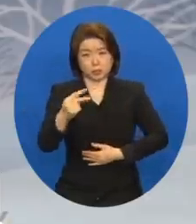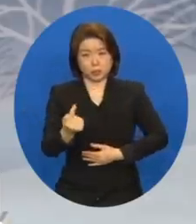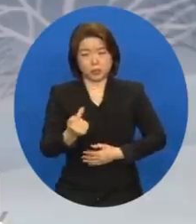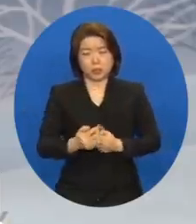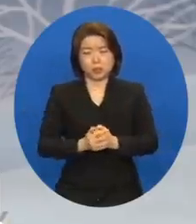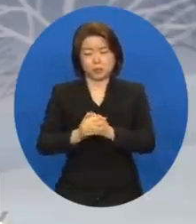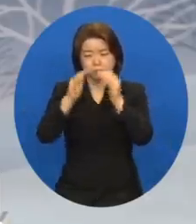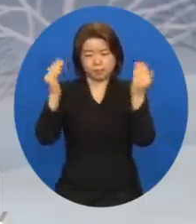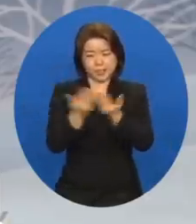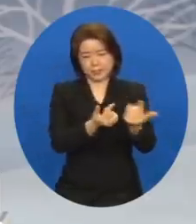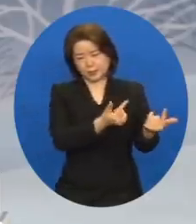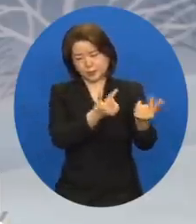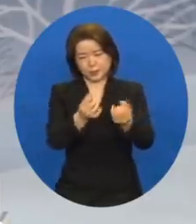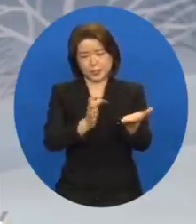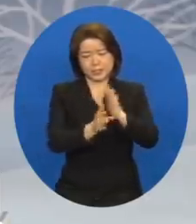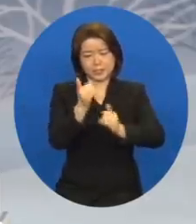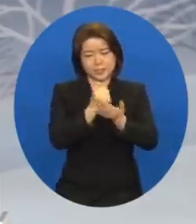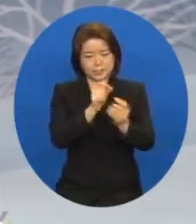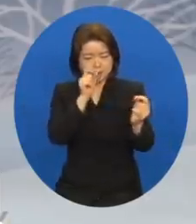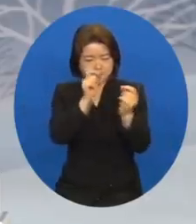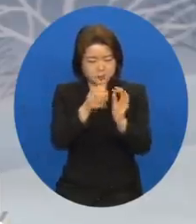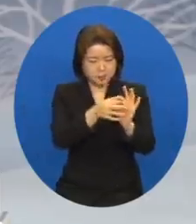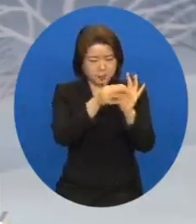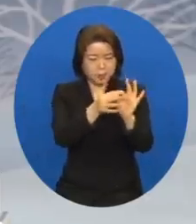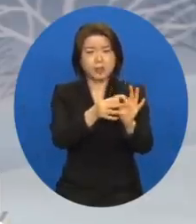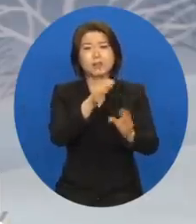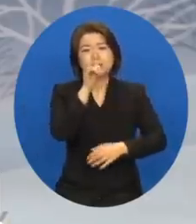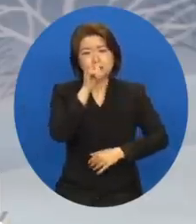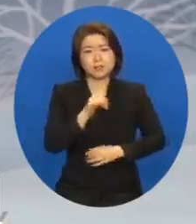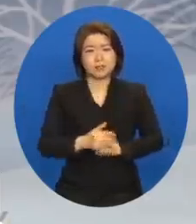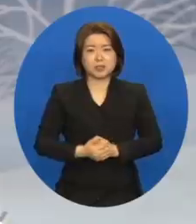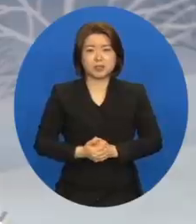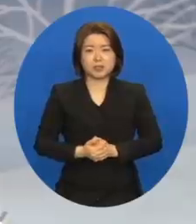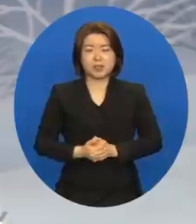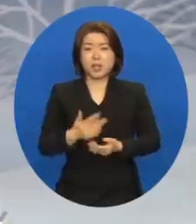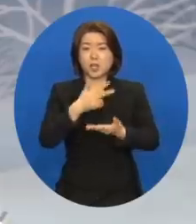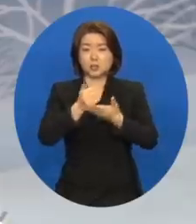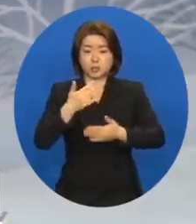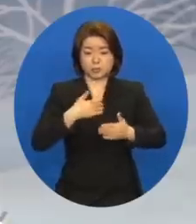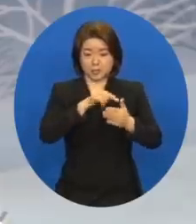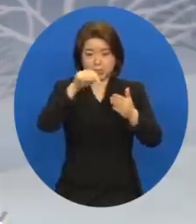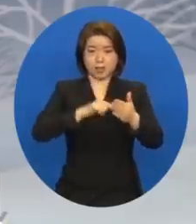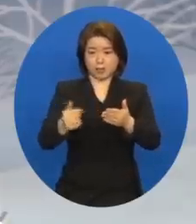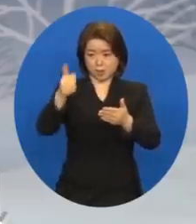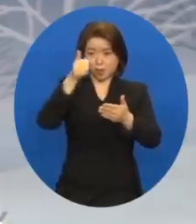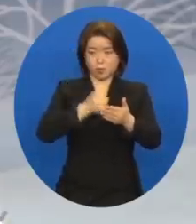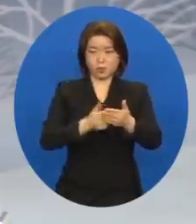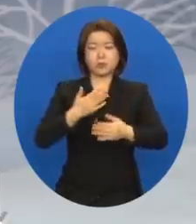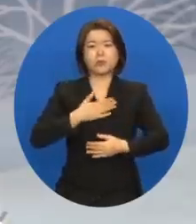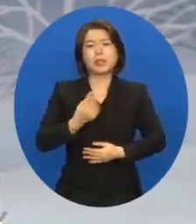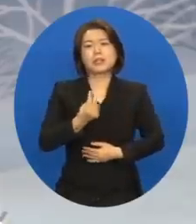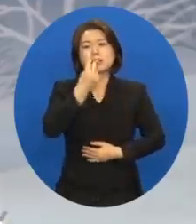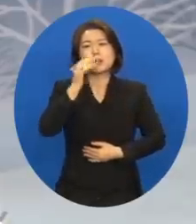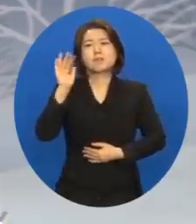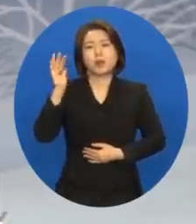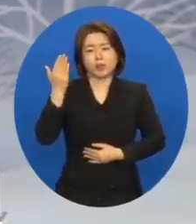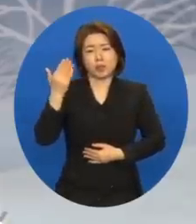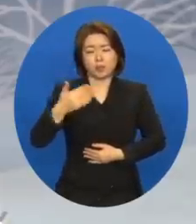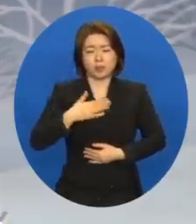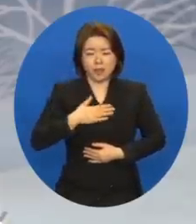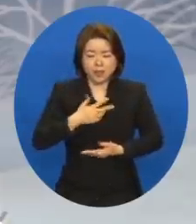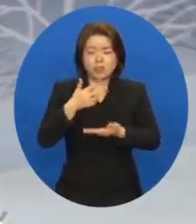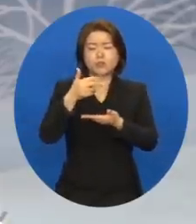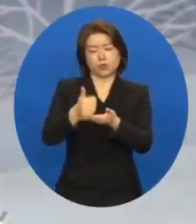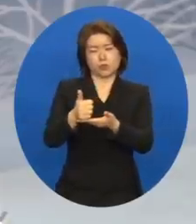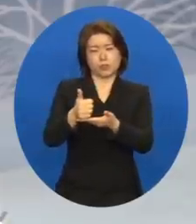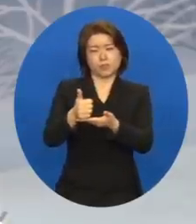예수 그리스도와 밀접한 관련이 있습니다. 주님은 우리 안에 오셨고 우리의 생명이 되셨고 우리의